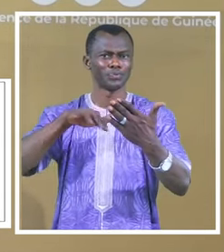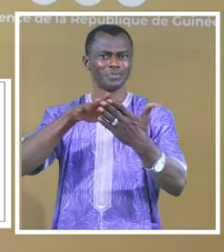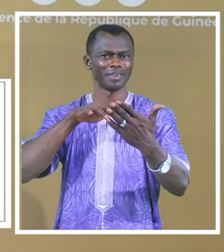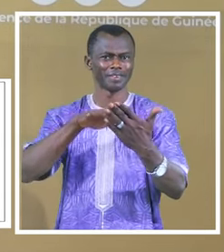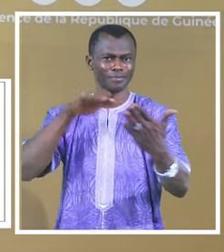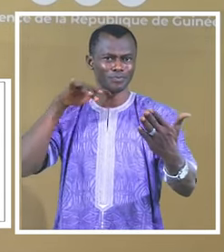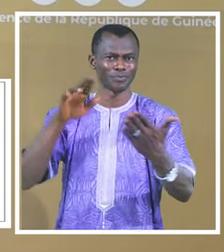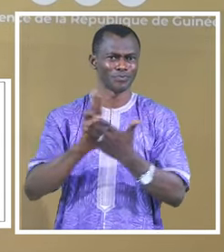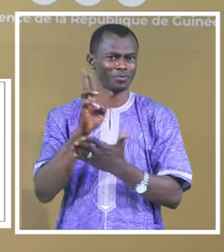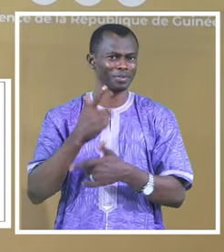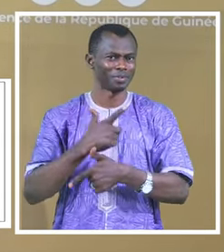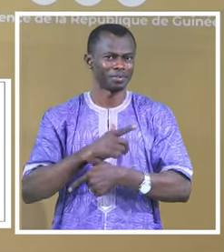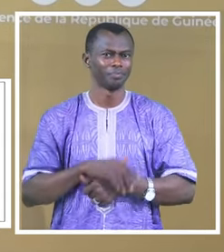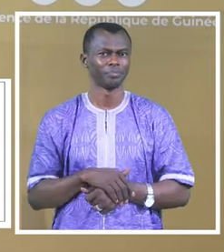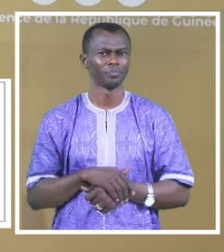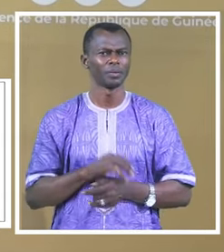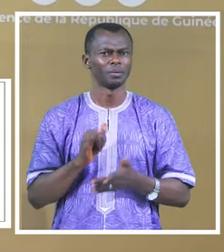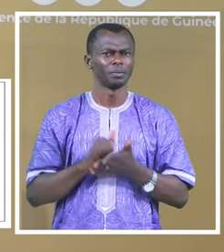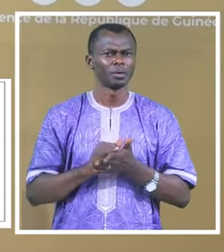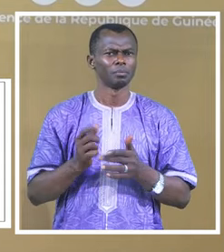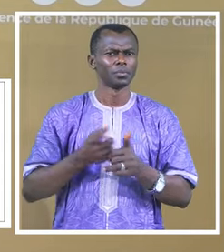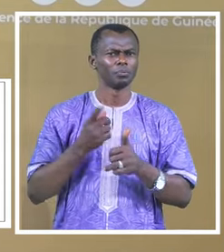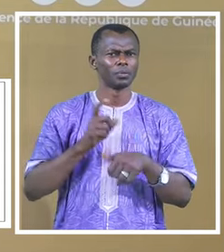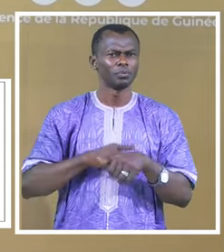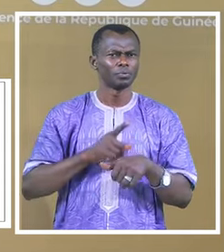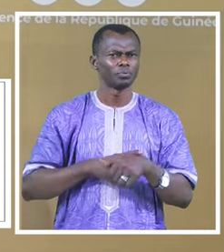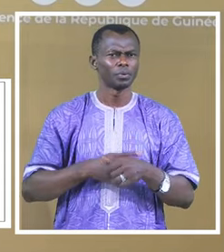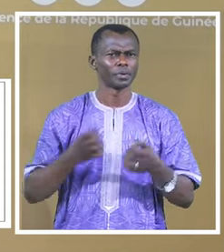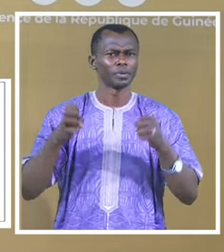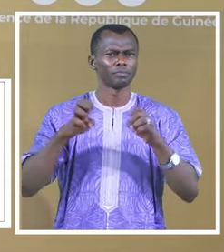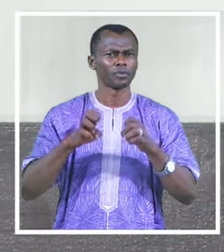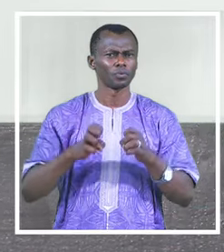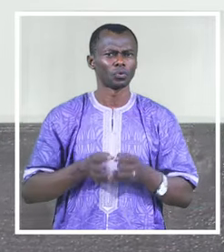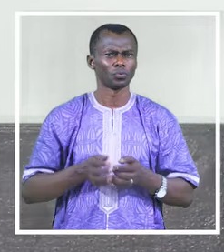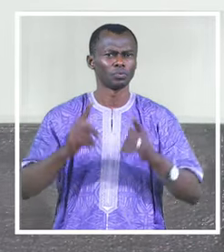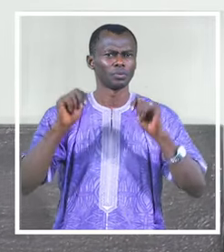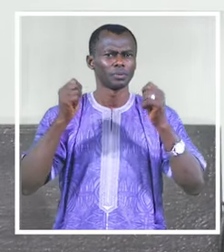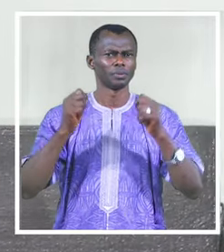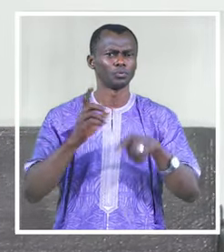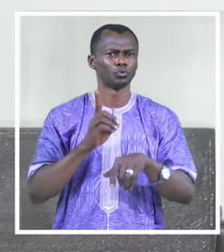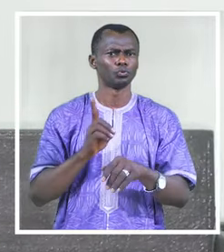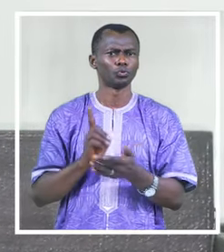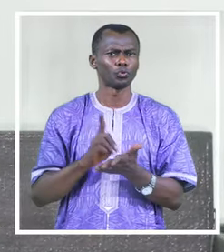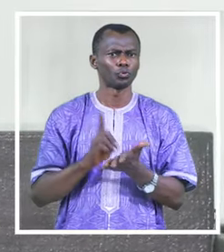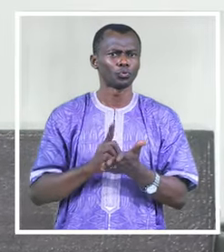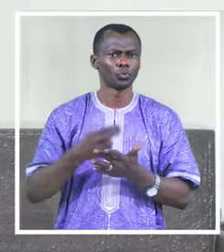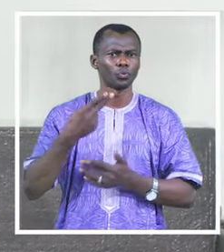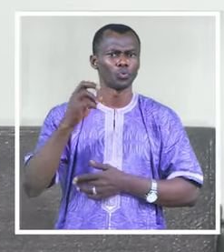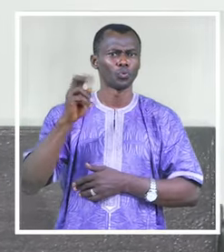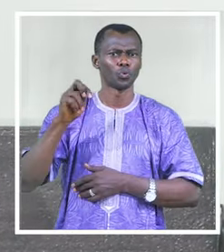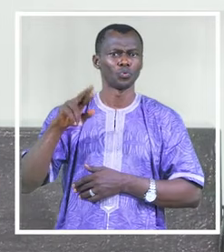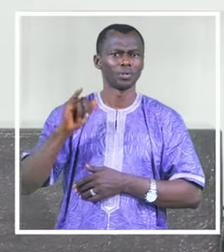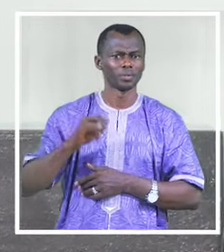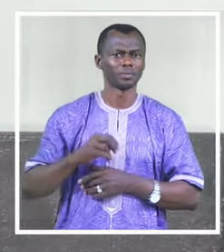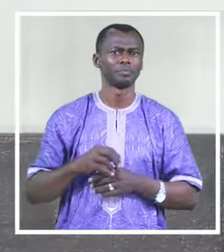la quatrième édition du dit événement a attribué le titre de docteur honoris causa au président de la République,